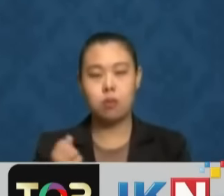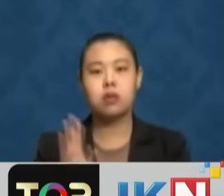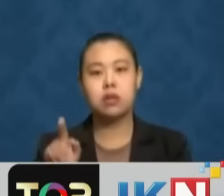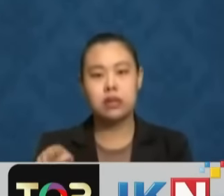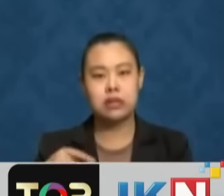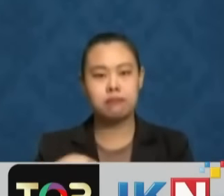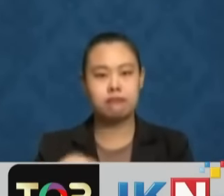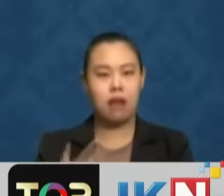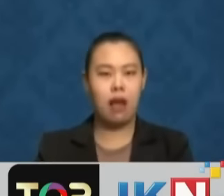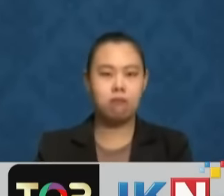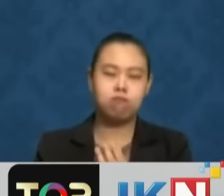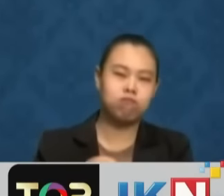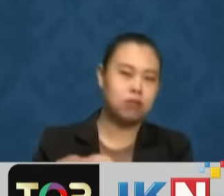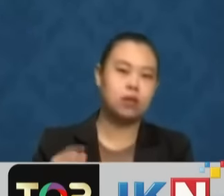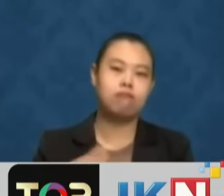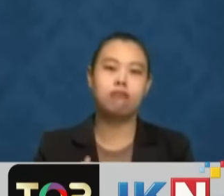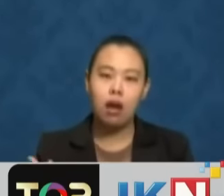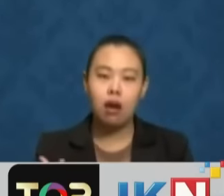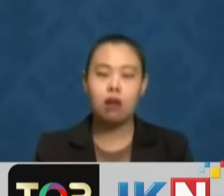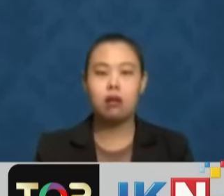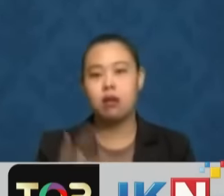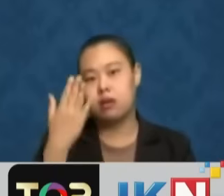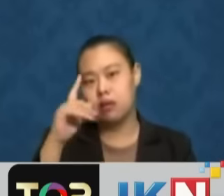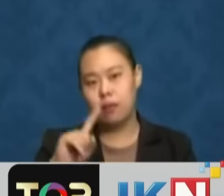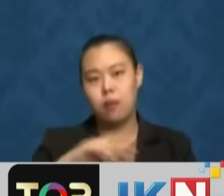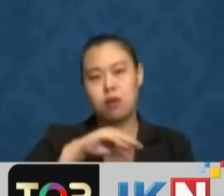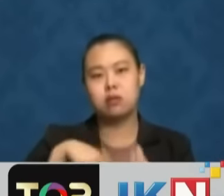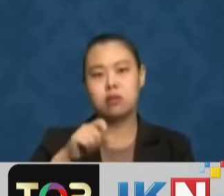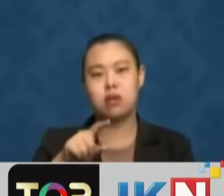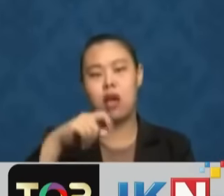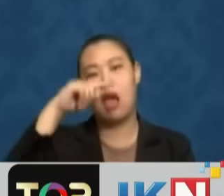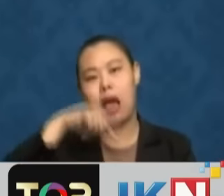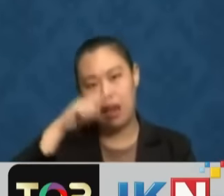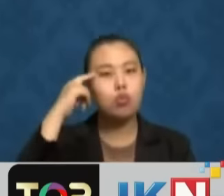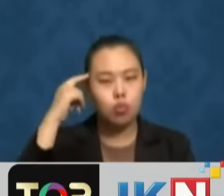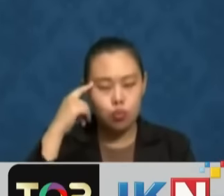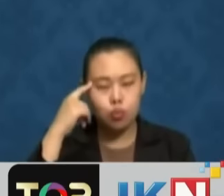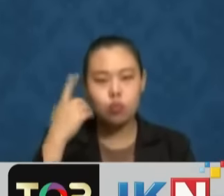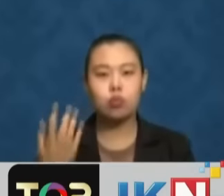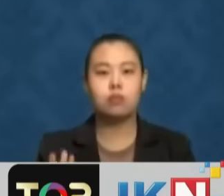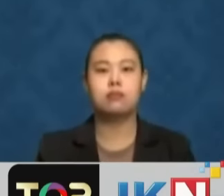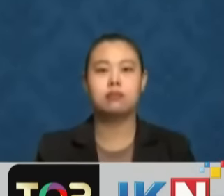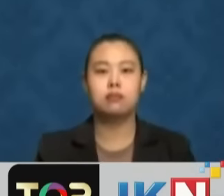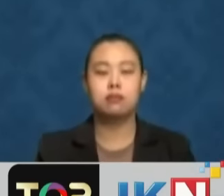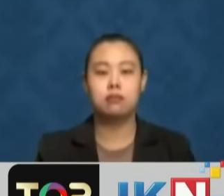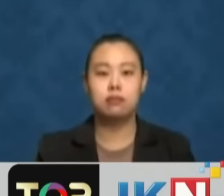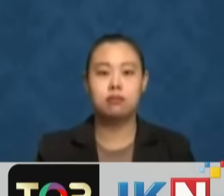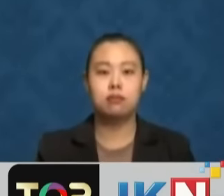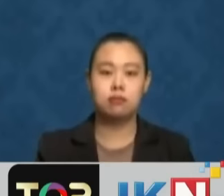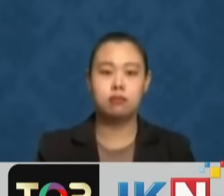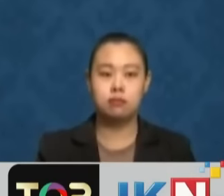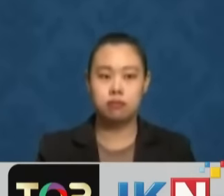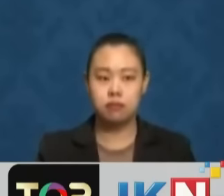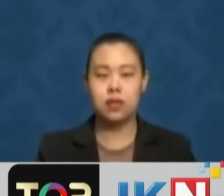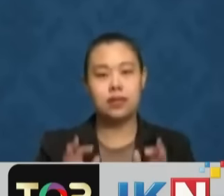เพราะสภาวะเศรษฐกิจของประเทศไทยในขณะนี้พวกเราทุกคนทราบและที่ประเด็นสำคัญไปกว่านั้น